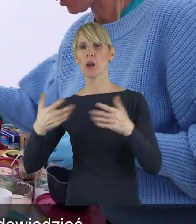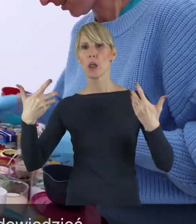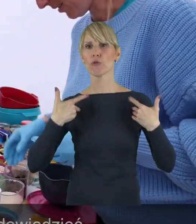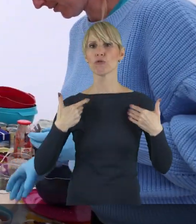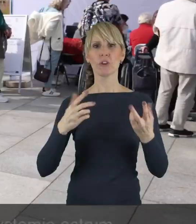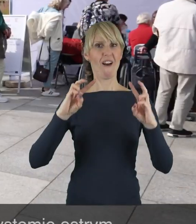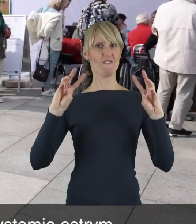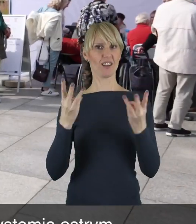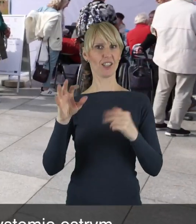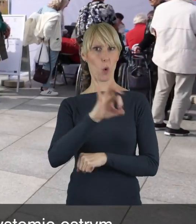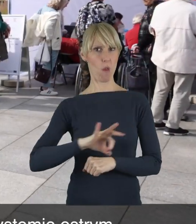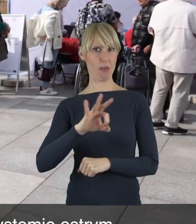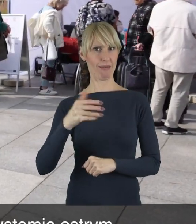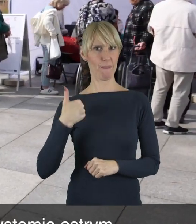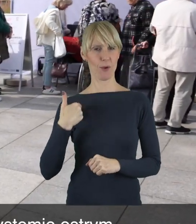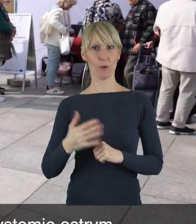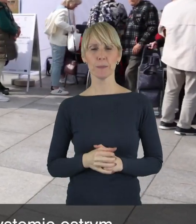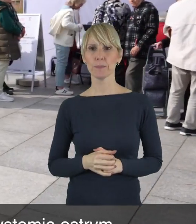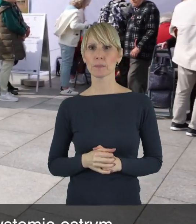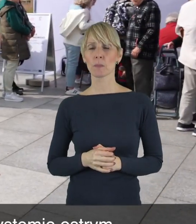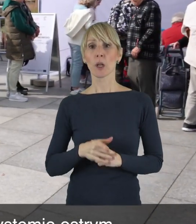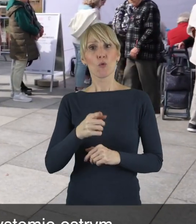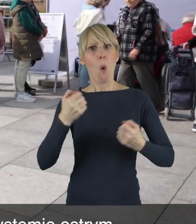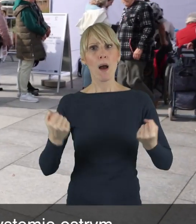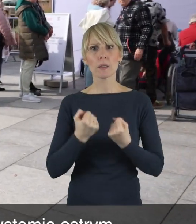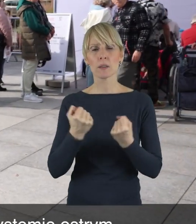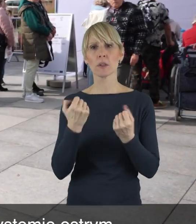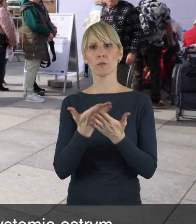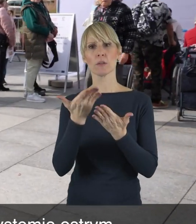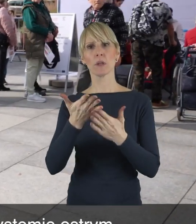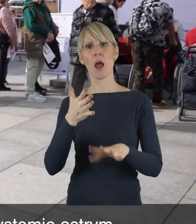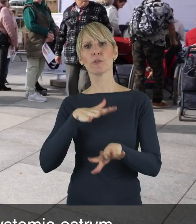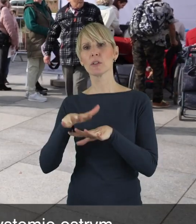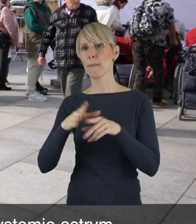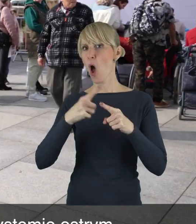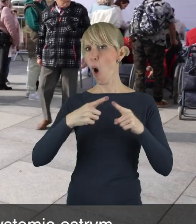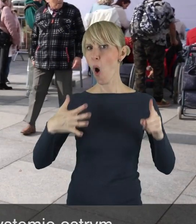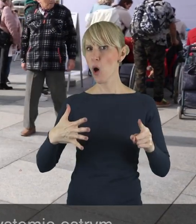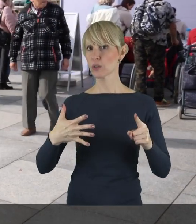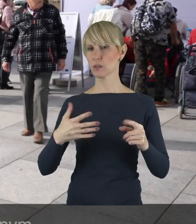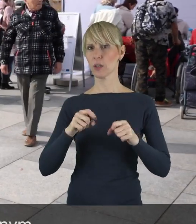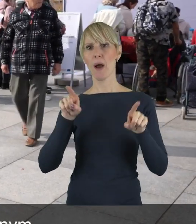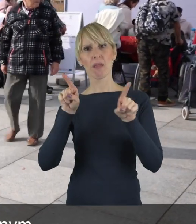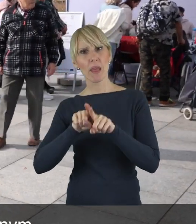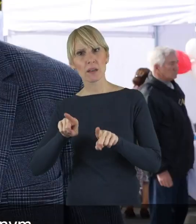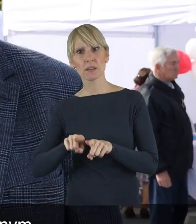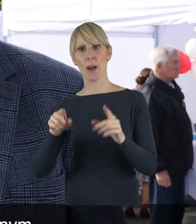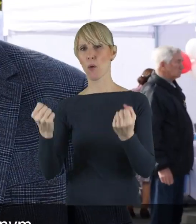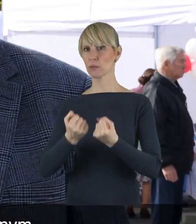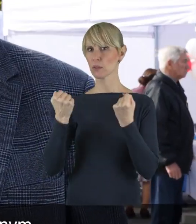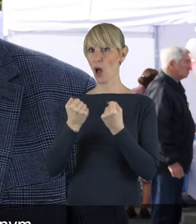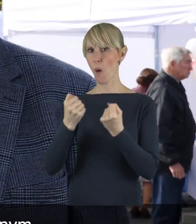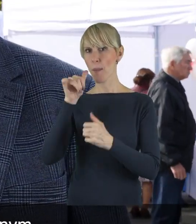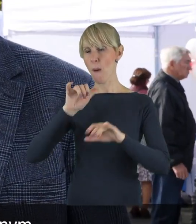warsztatów kulinarnych. Angażujemy się nie tylko w leczenie pacjentów w systemie ostrym, zabezpieczenie w systemie ostrym, realizowanie zabiegów, ale również działamy na